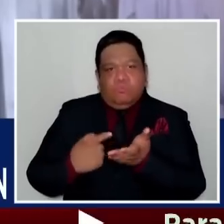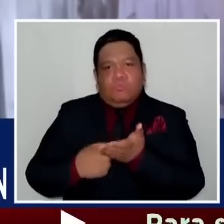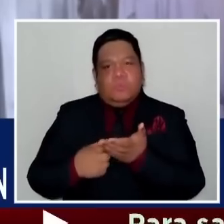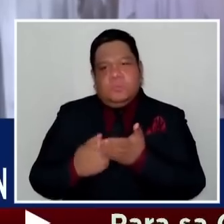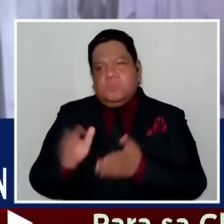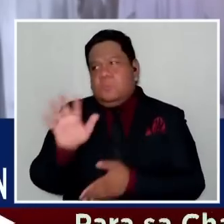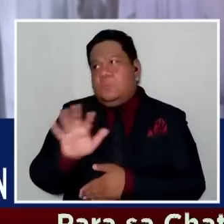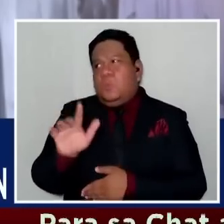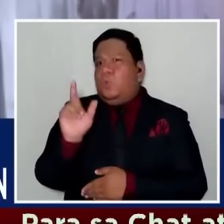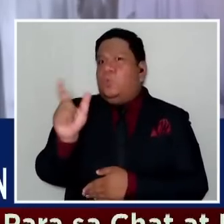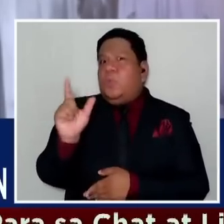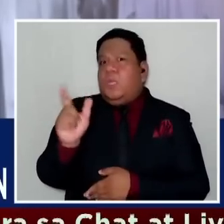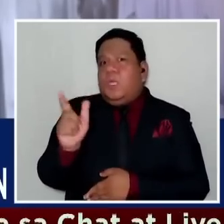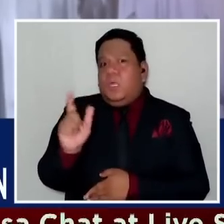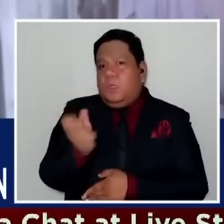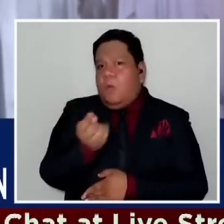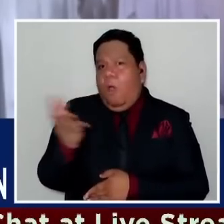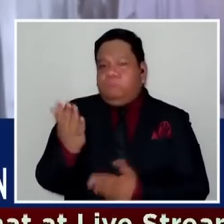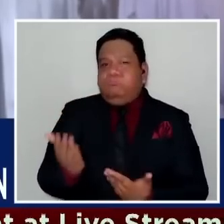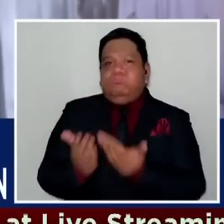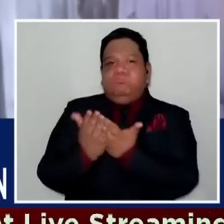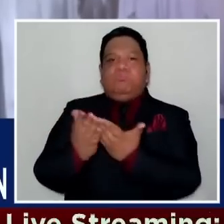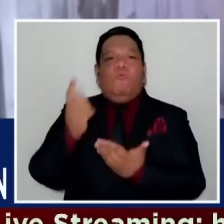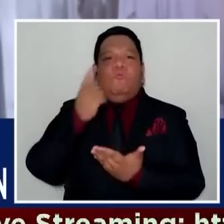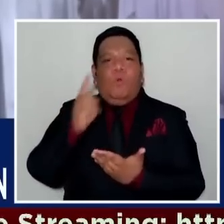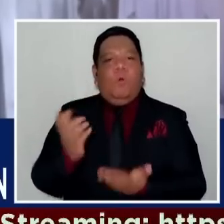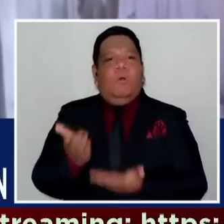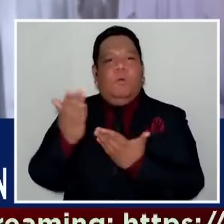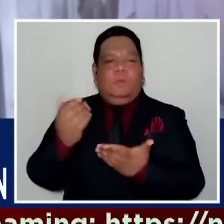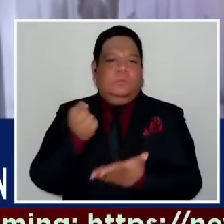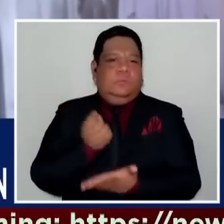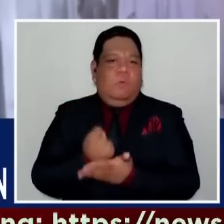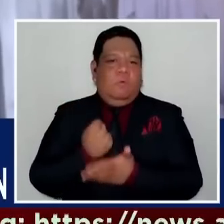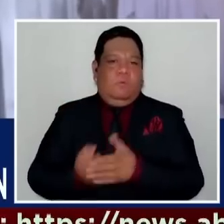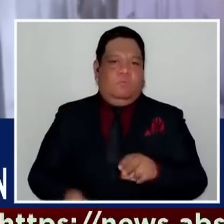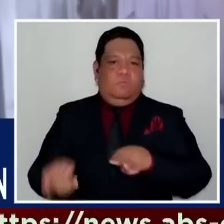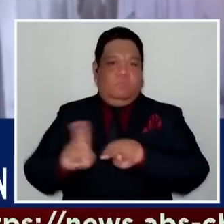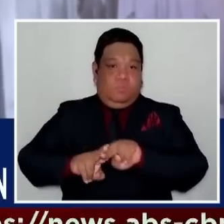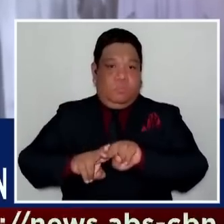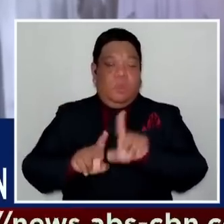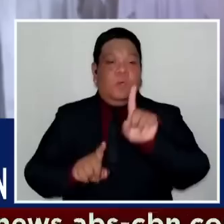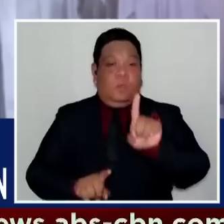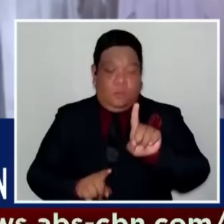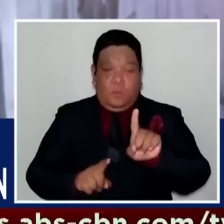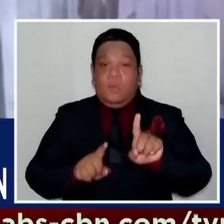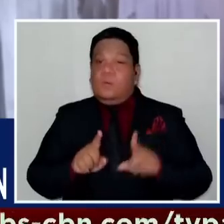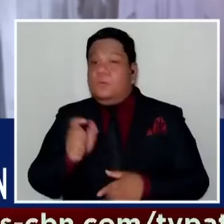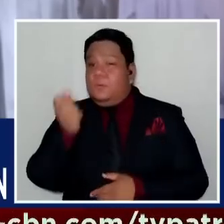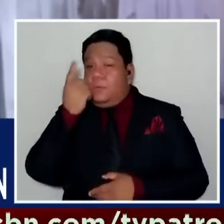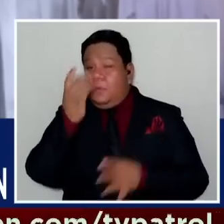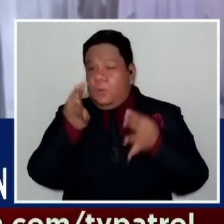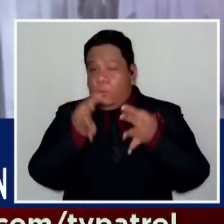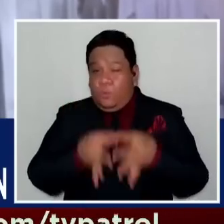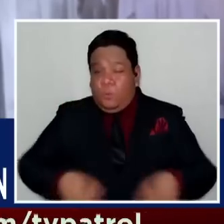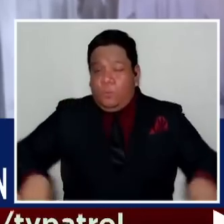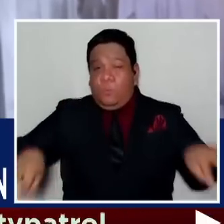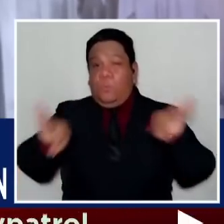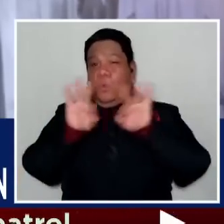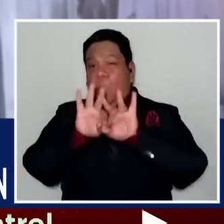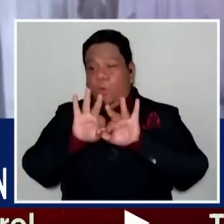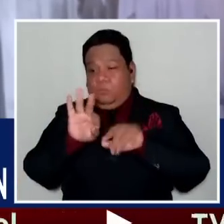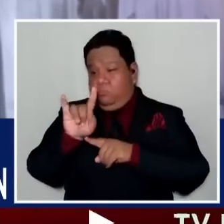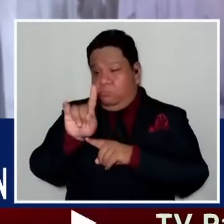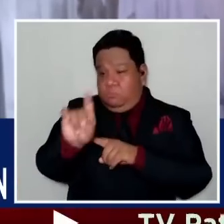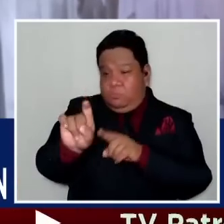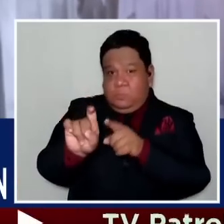na nagsusulong ng wage hike sa iba't ibang sektor. Pero sa dulo, ang isang importanteng tanong na dapat na masagot ay